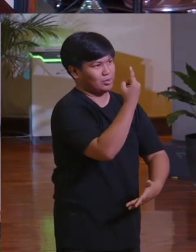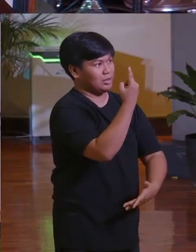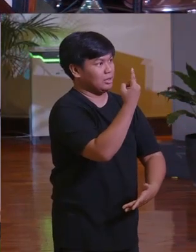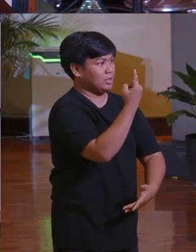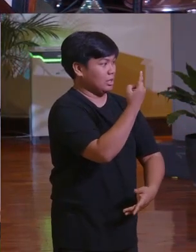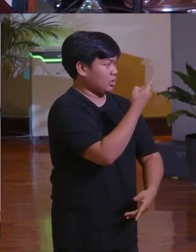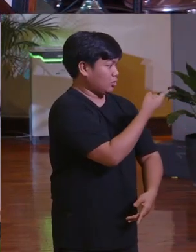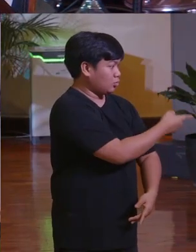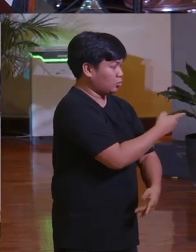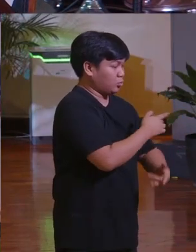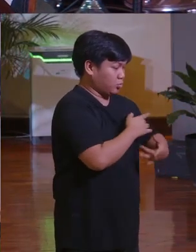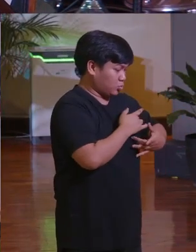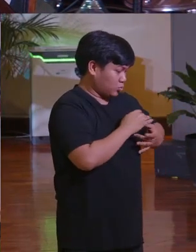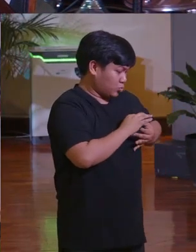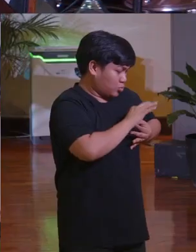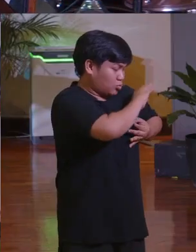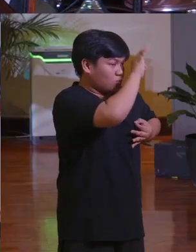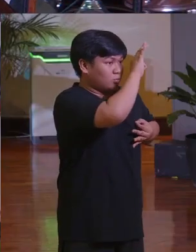kaligtasan.